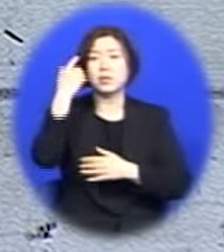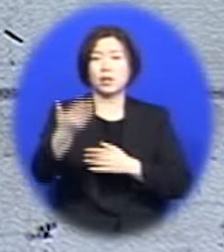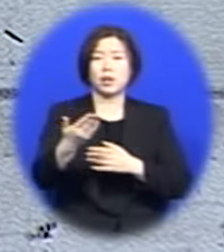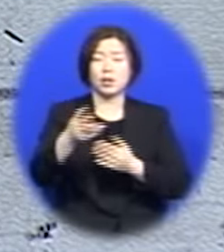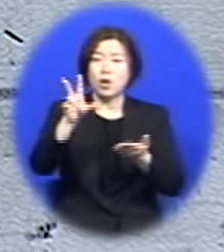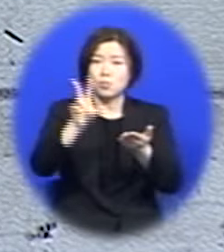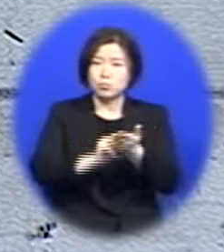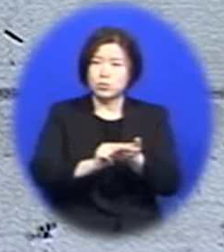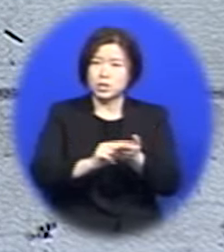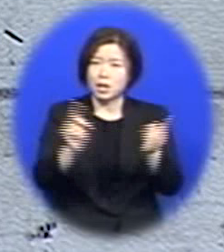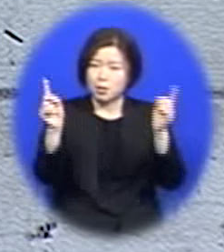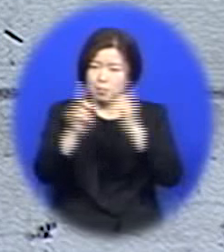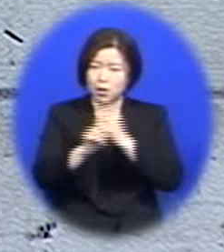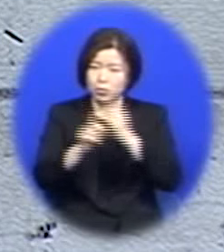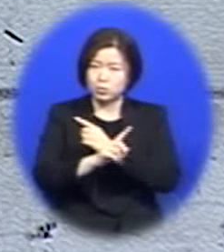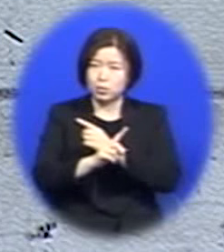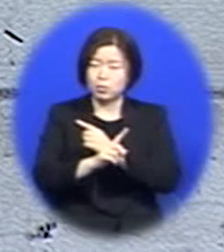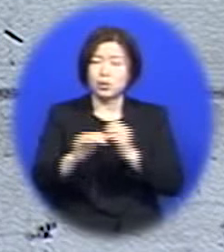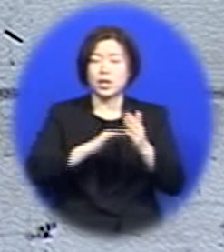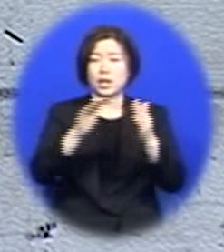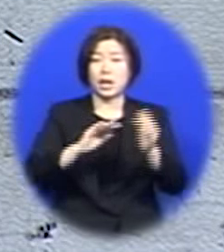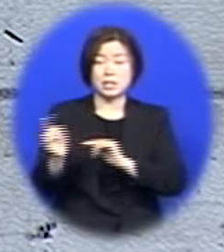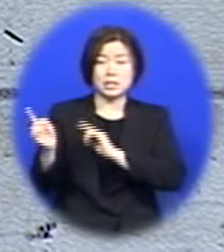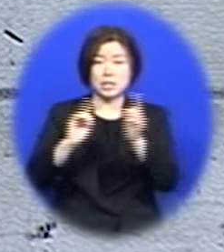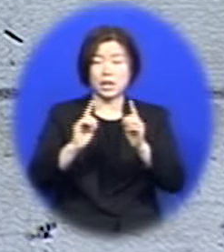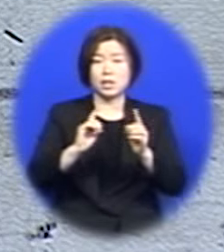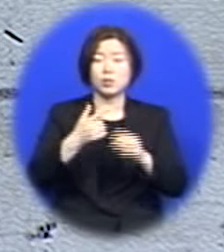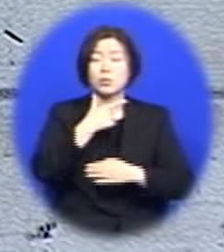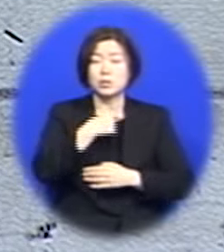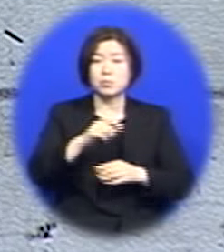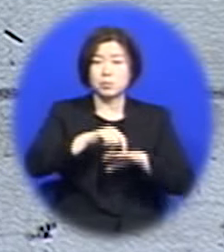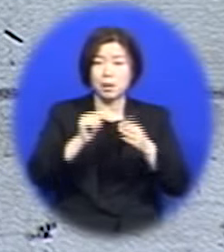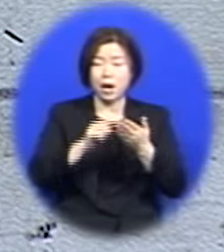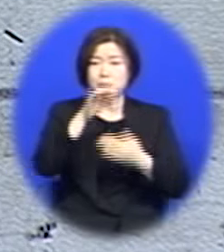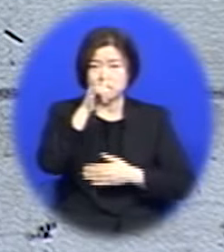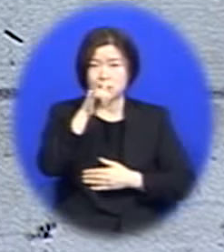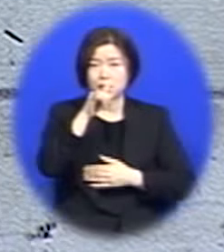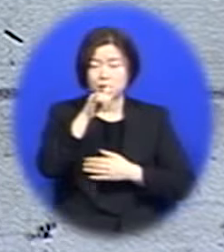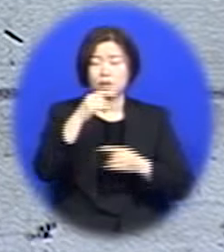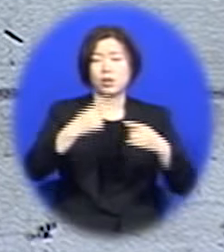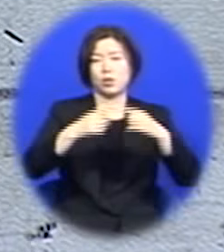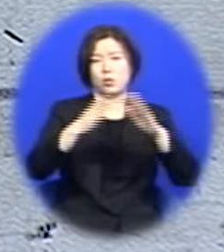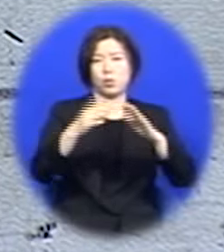하잖아요. 교회는 쉽게 포기하면 안 됩니다.